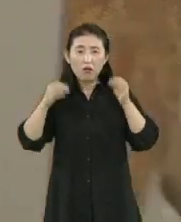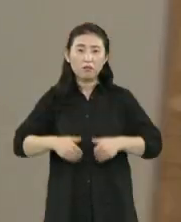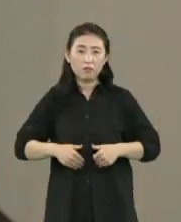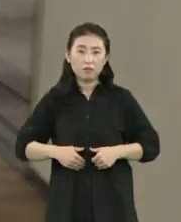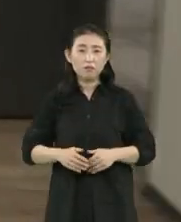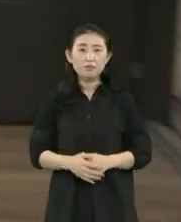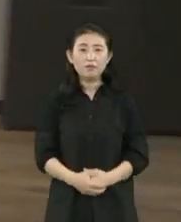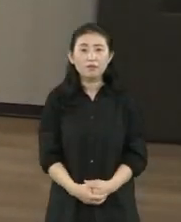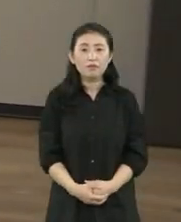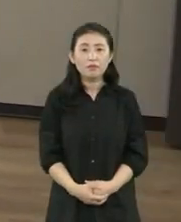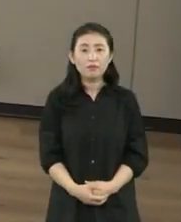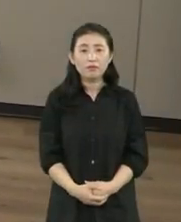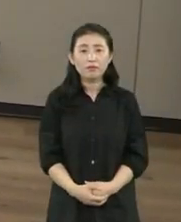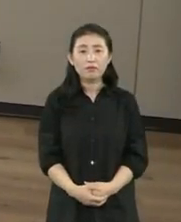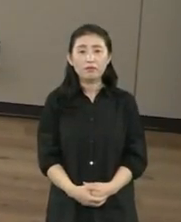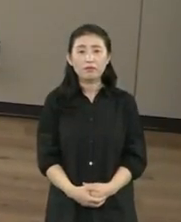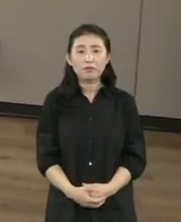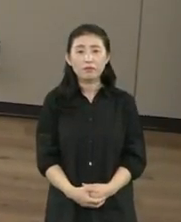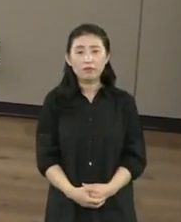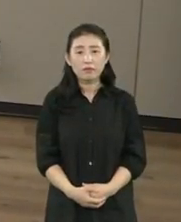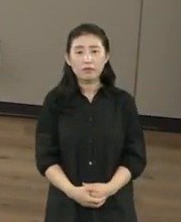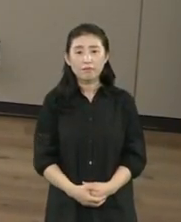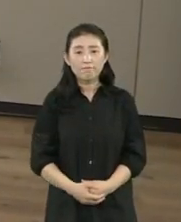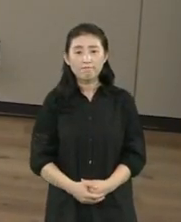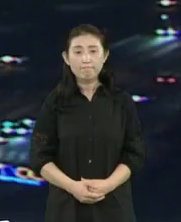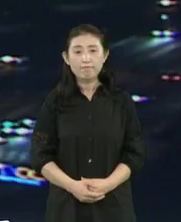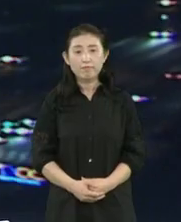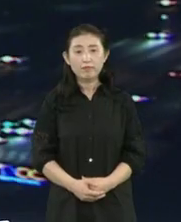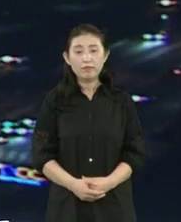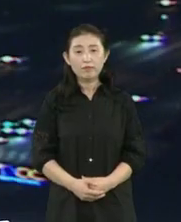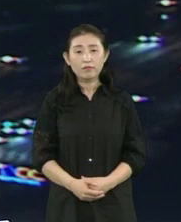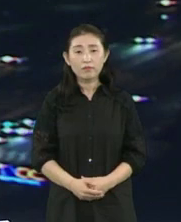있습니다. TJB 류재일입니다.